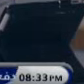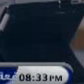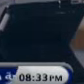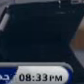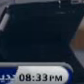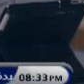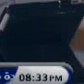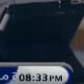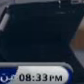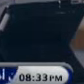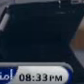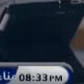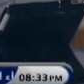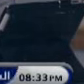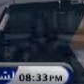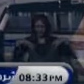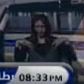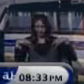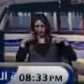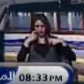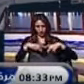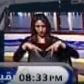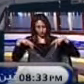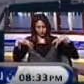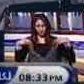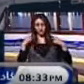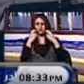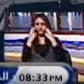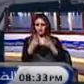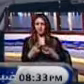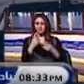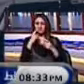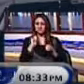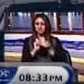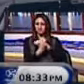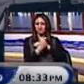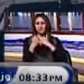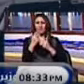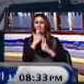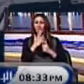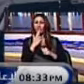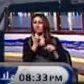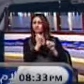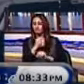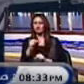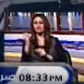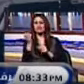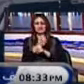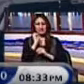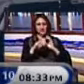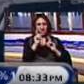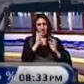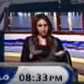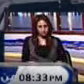وهب ده نموذج للإرادة والتحدي. أهل القرية قرروا أنهم يغيروا للأحسن، قرروا أنهم يصلحوا